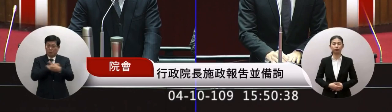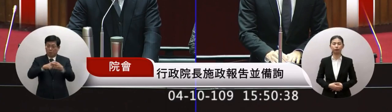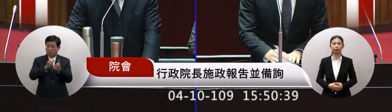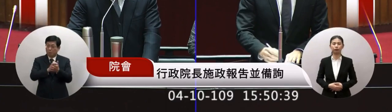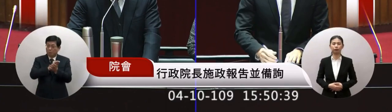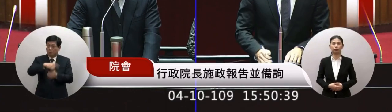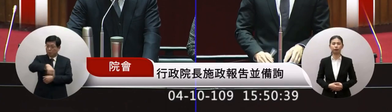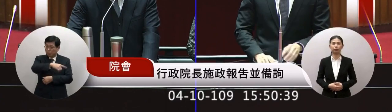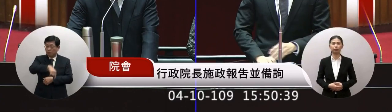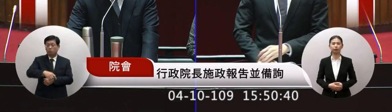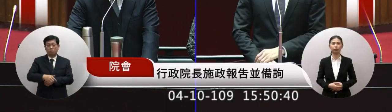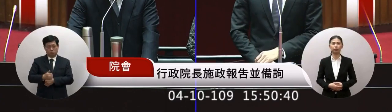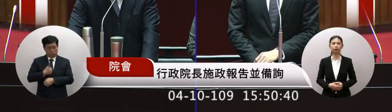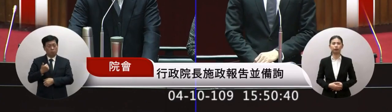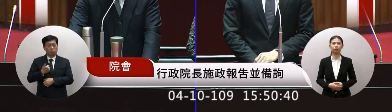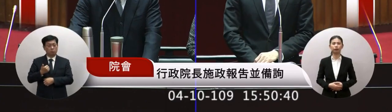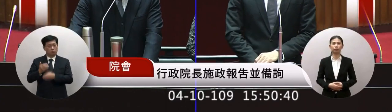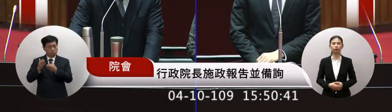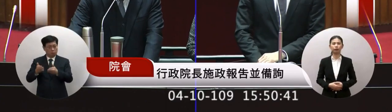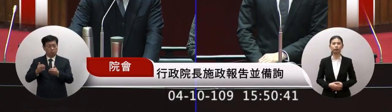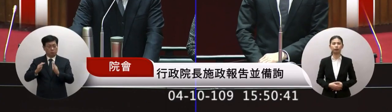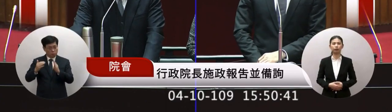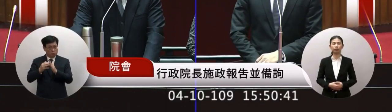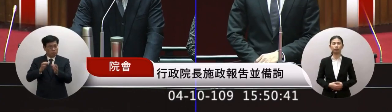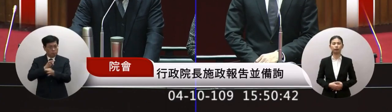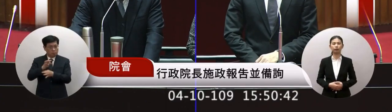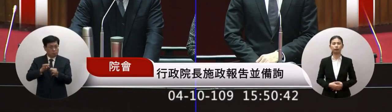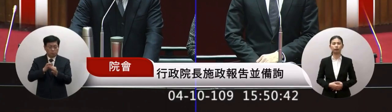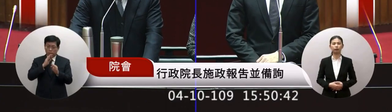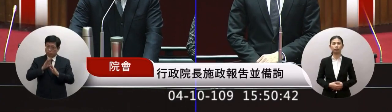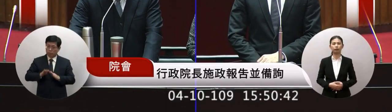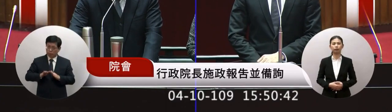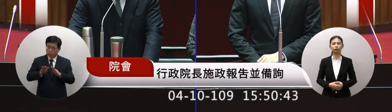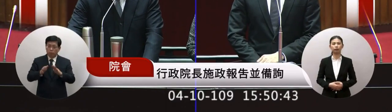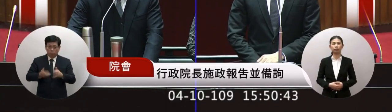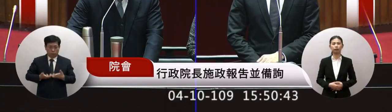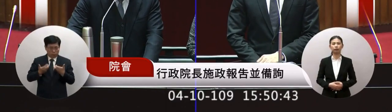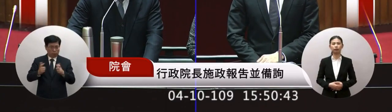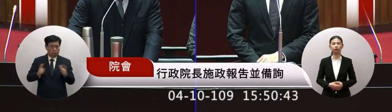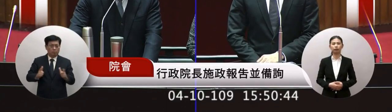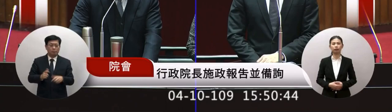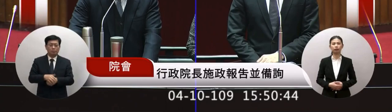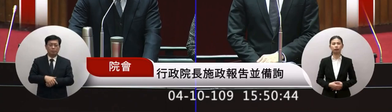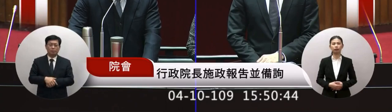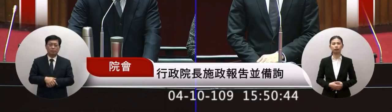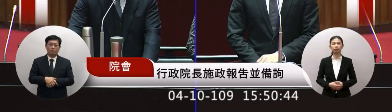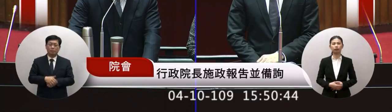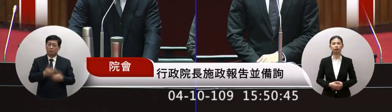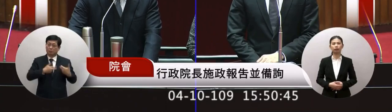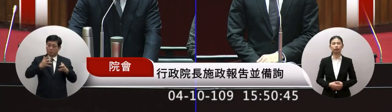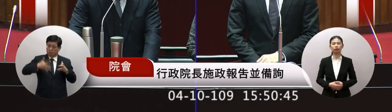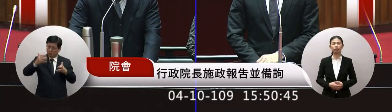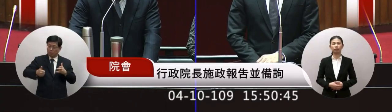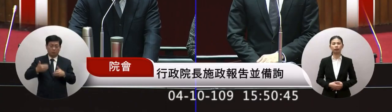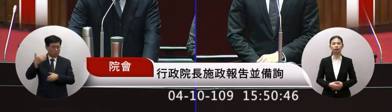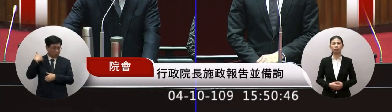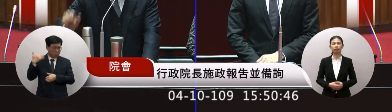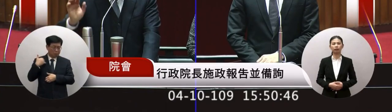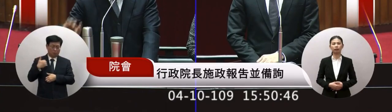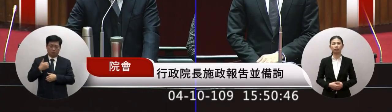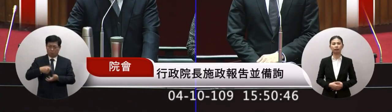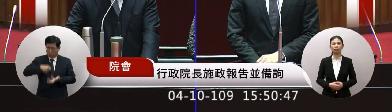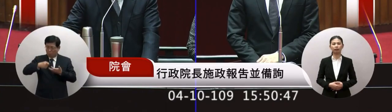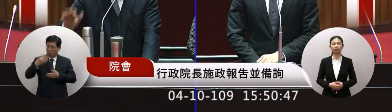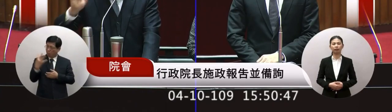友实在讲对国家经济进步贡献足大。蔡总统一再讲，这劳